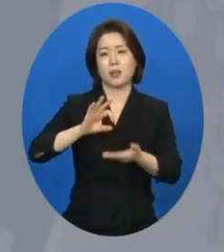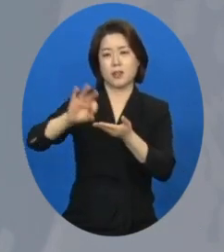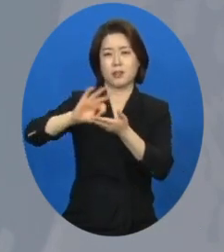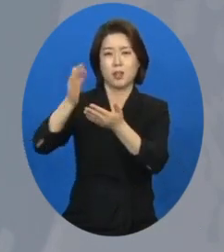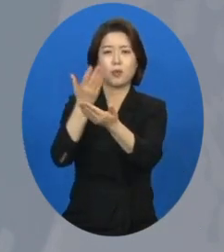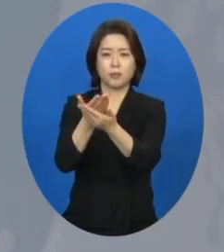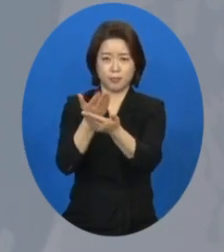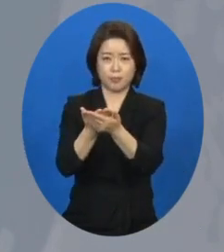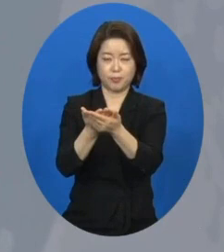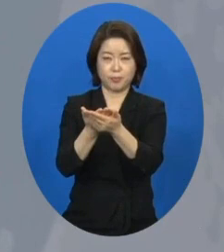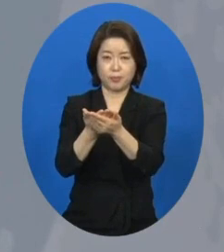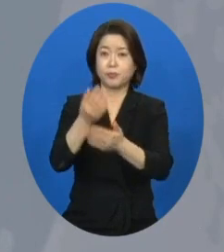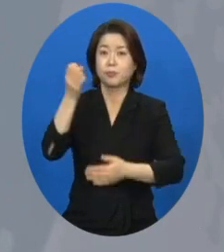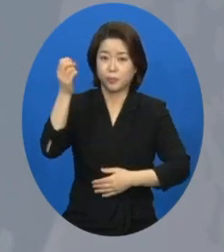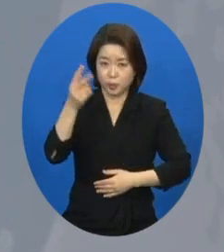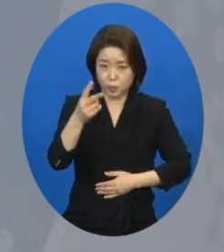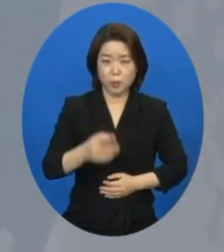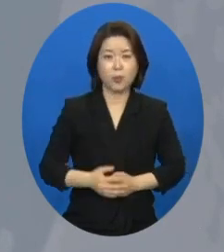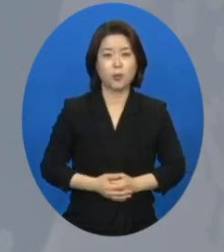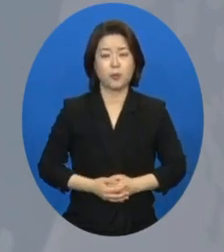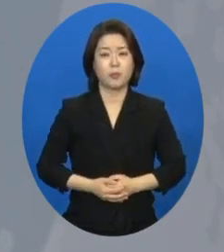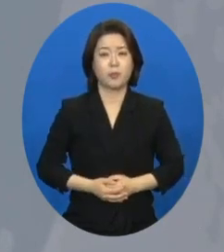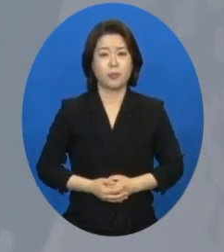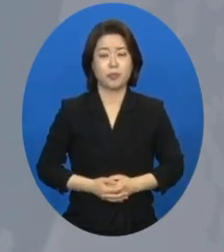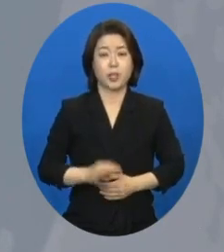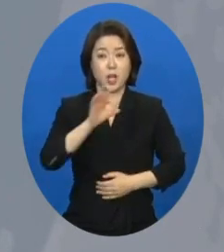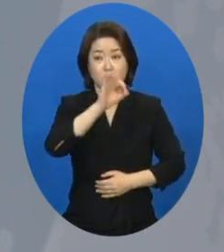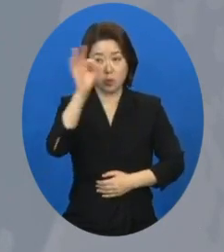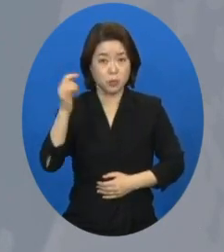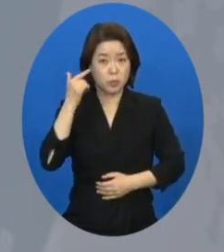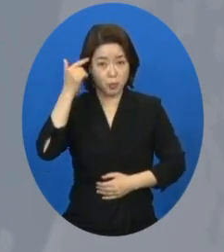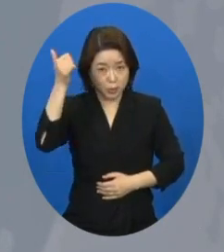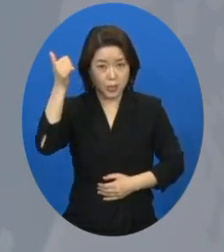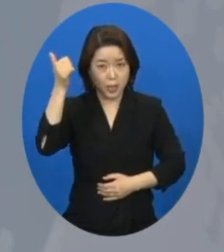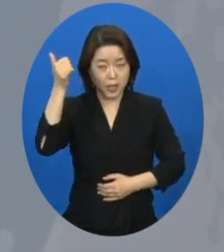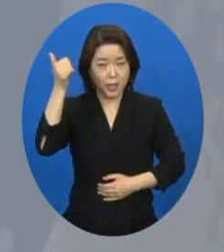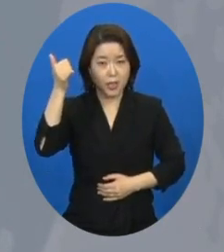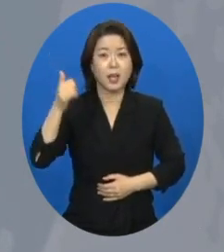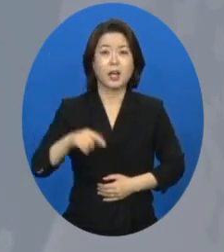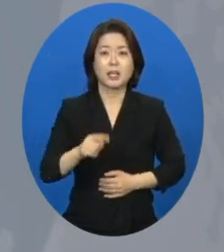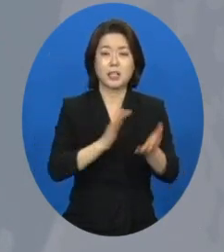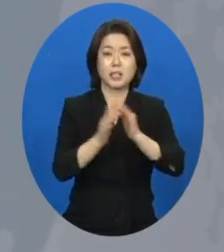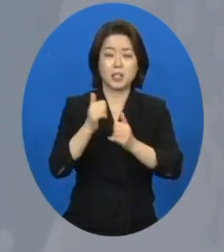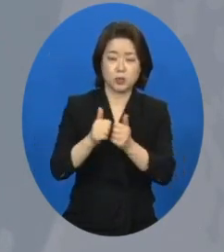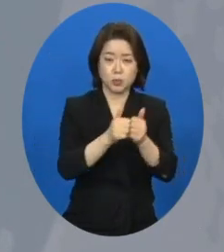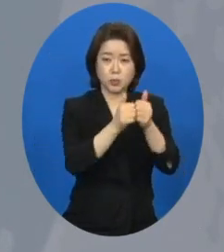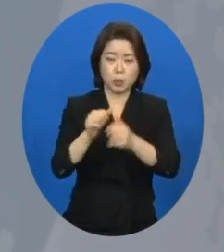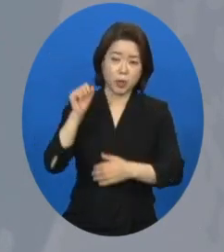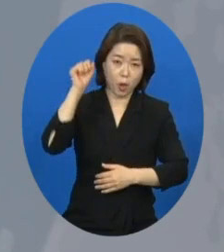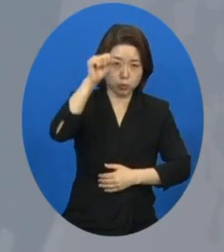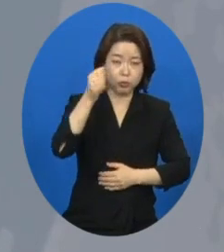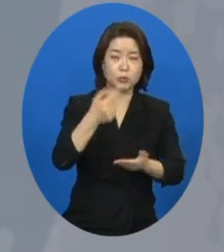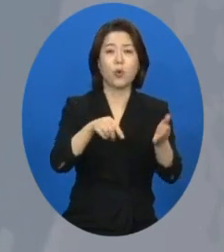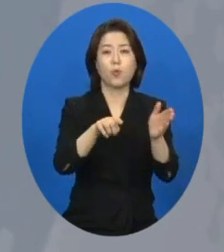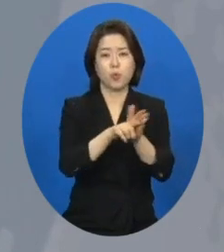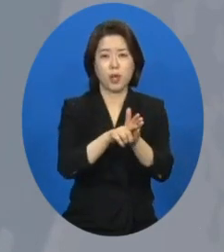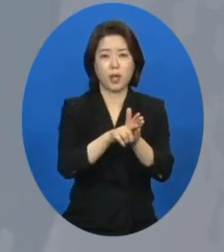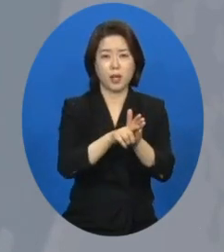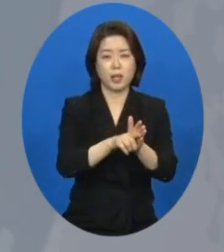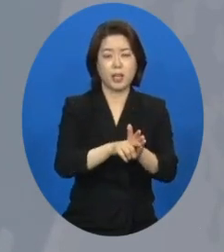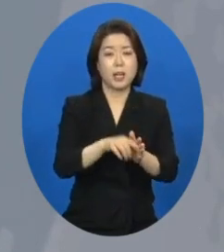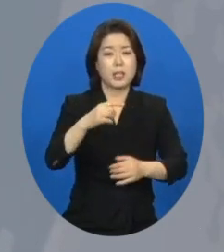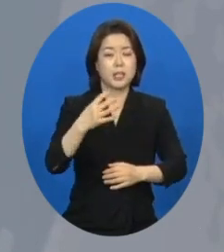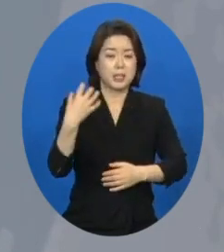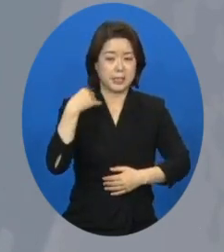주십시오. 그리고 이제 유기성 목사님이 이 예수 동행 운동을 위하여 선한 목자교회